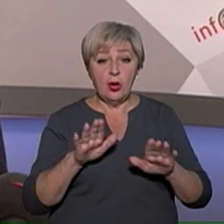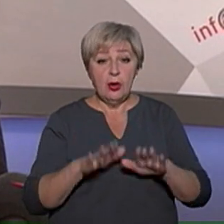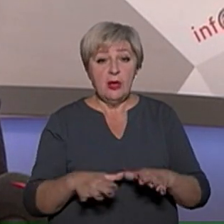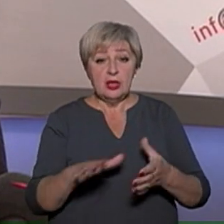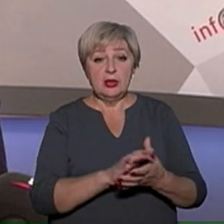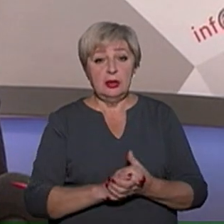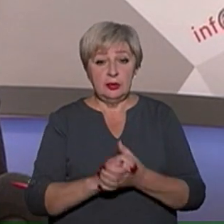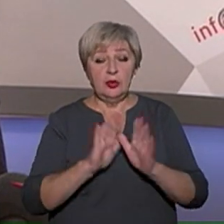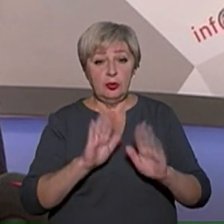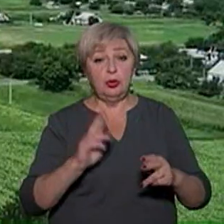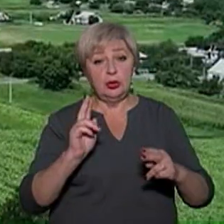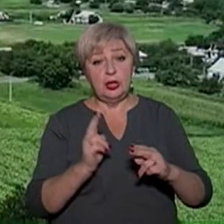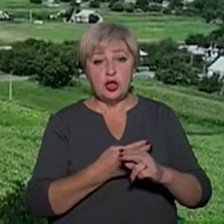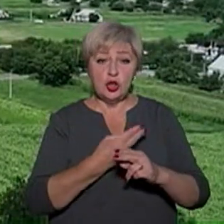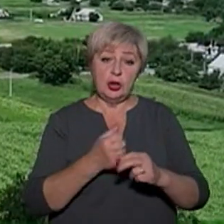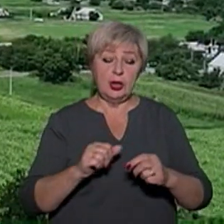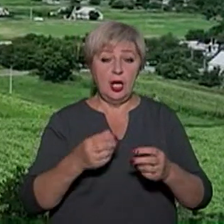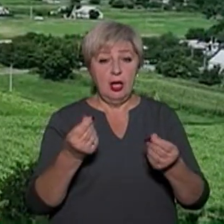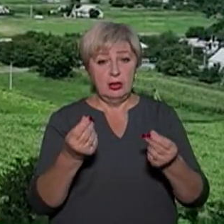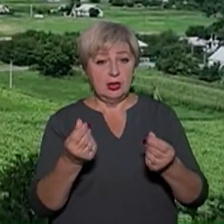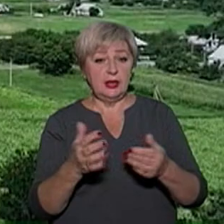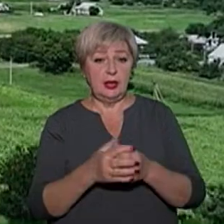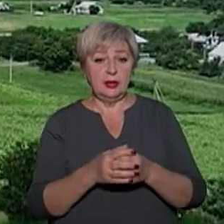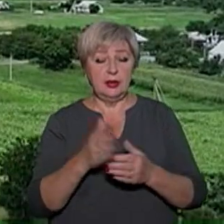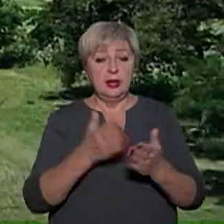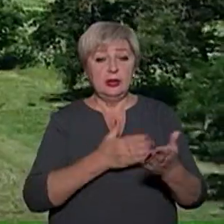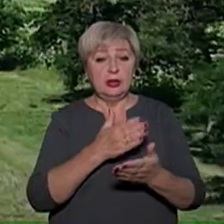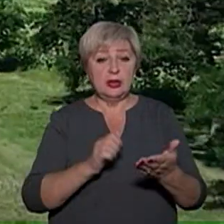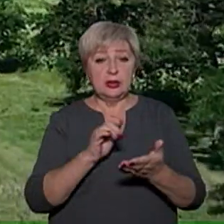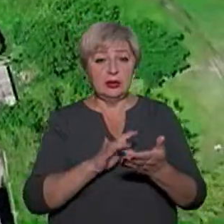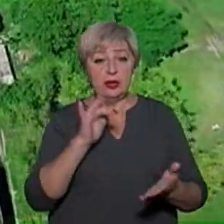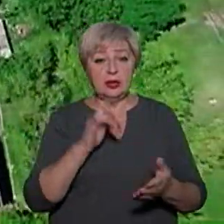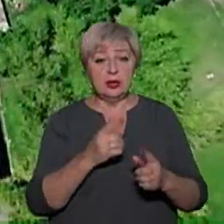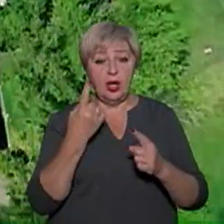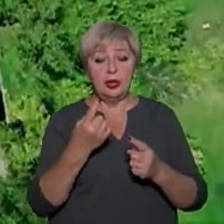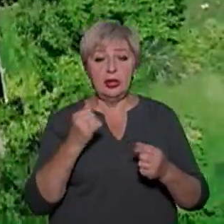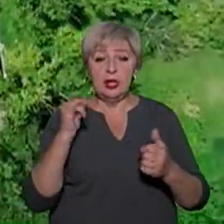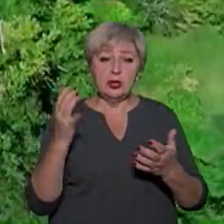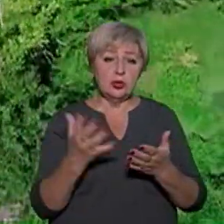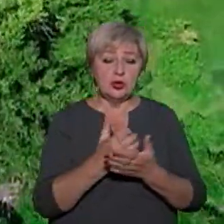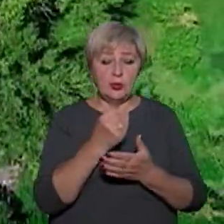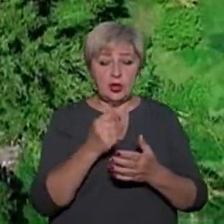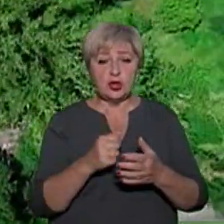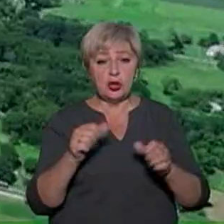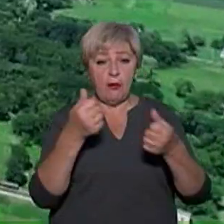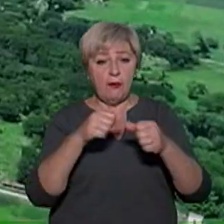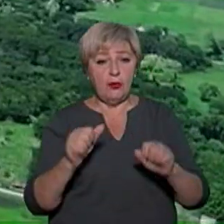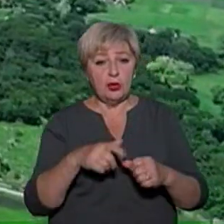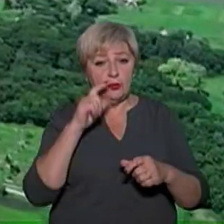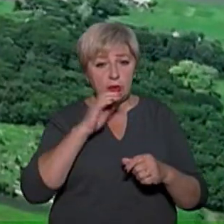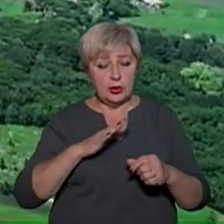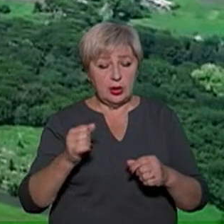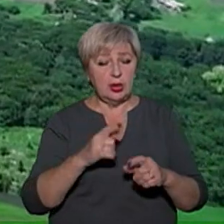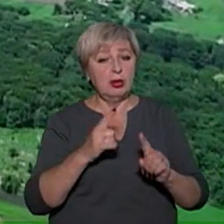будут лишены ресурсов и средств. Децентралізація – одна з найуспішніших реформ в Україні. Її позитивно оцінили не лише